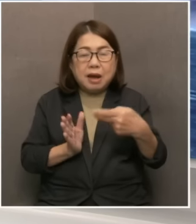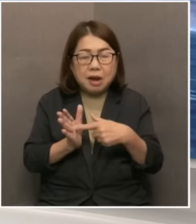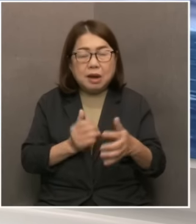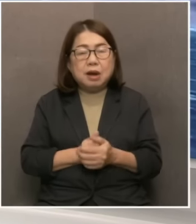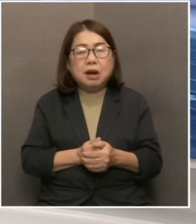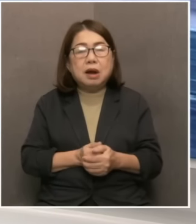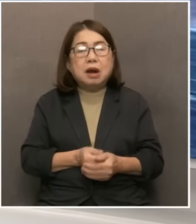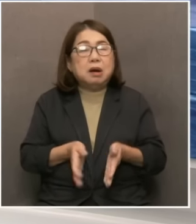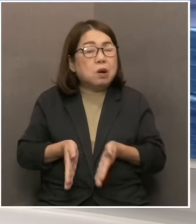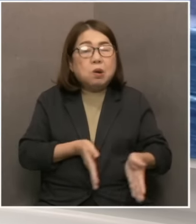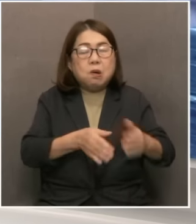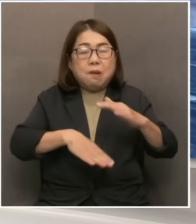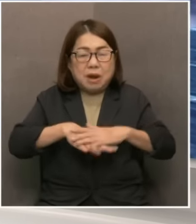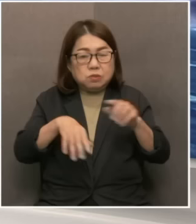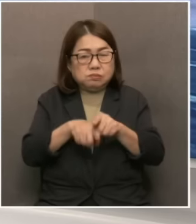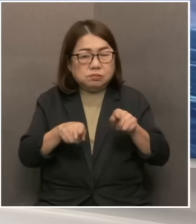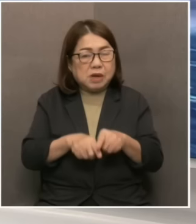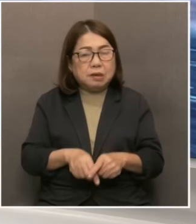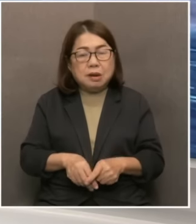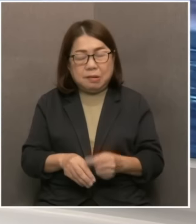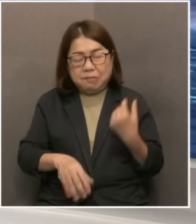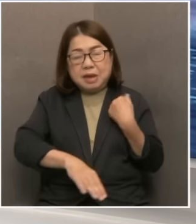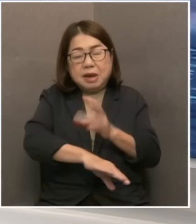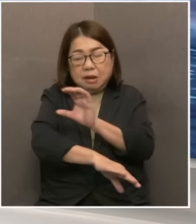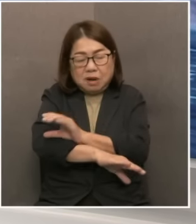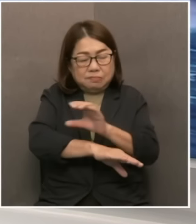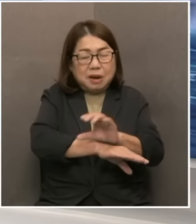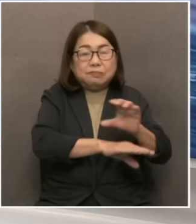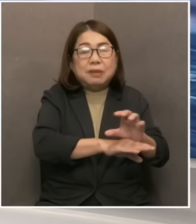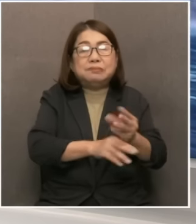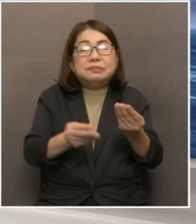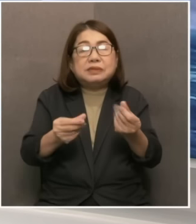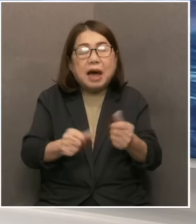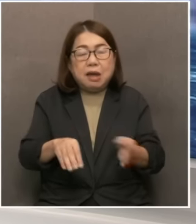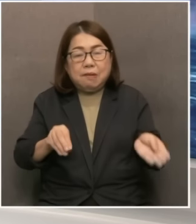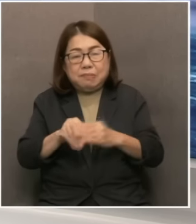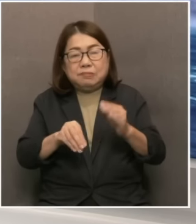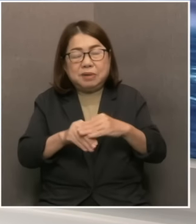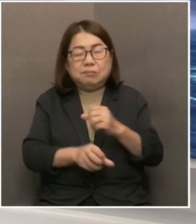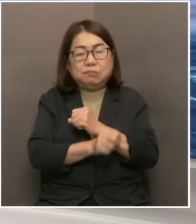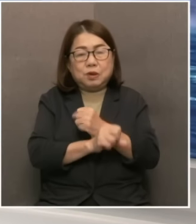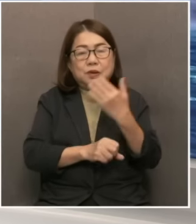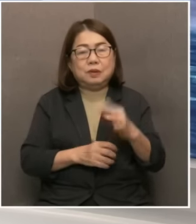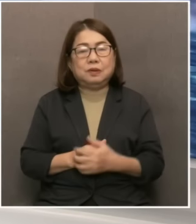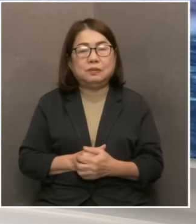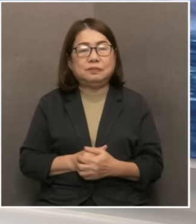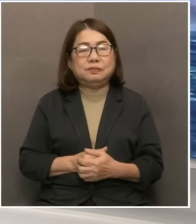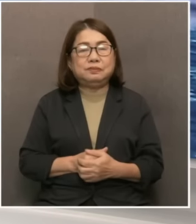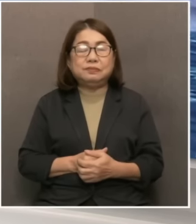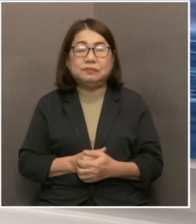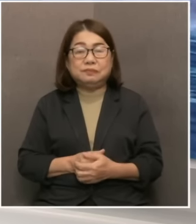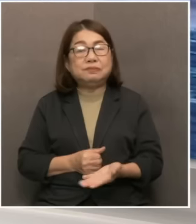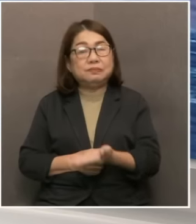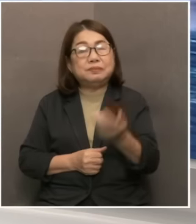โขนงด้วยมีการเตรียมกระสอบทรายไว้เพิ่มเตินเพิ่มเติมนะคะเพื่อเสริมความสูงแนวคันกั้นน้ำด้วยทั้งหมดนี้ก็อาจจะคลายความ